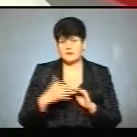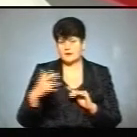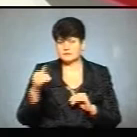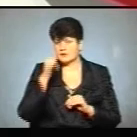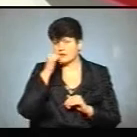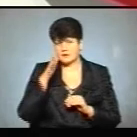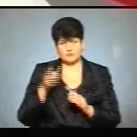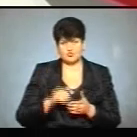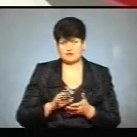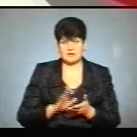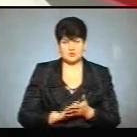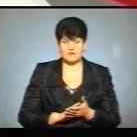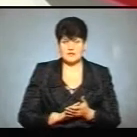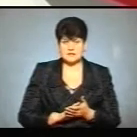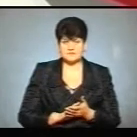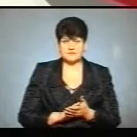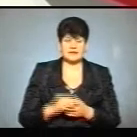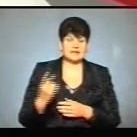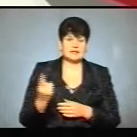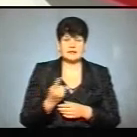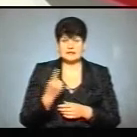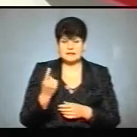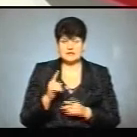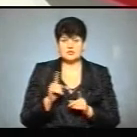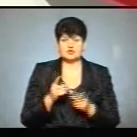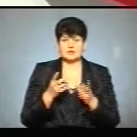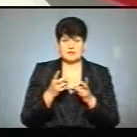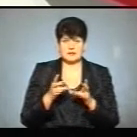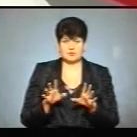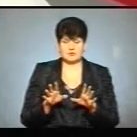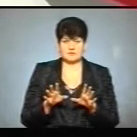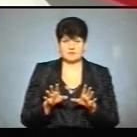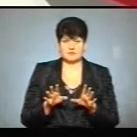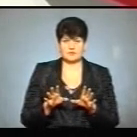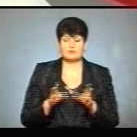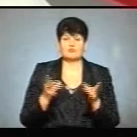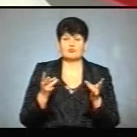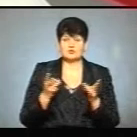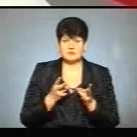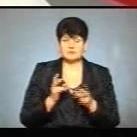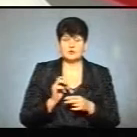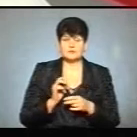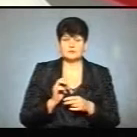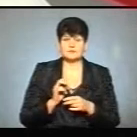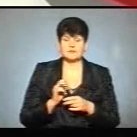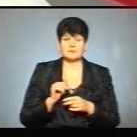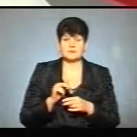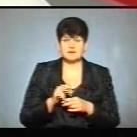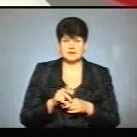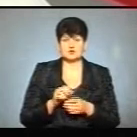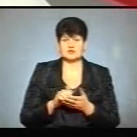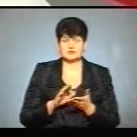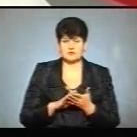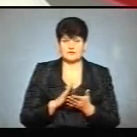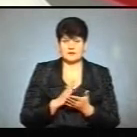зможуть зареєструватися. Єдине, що не потрібно, тобто, власне, потрібно піти, якщо вже зареєстрована людина, то